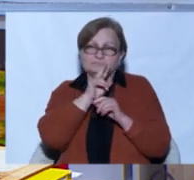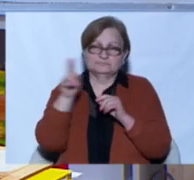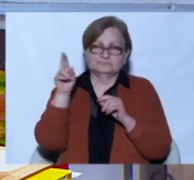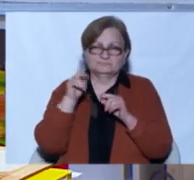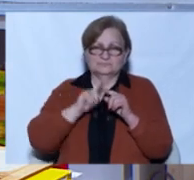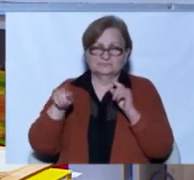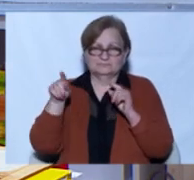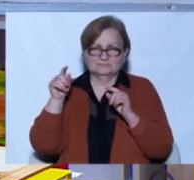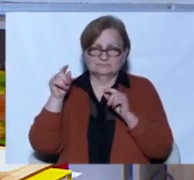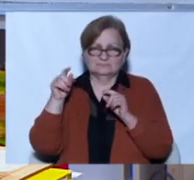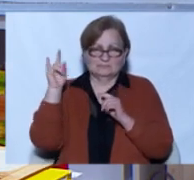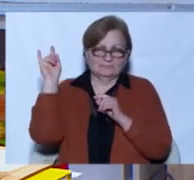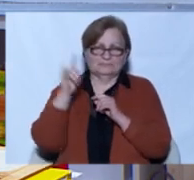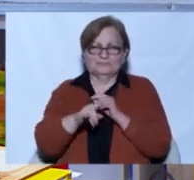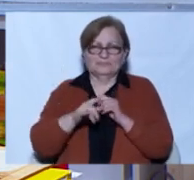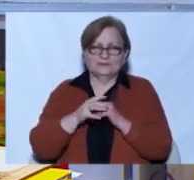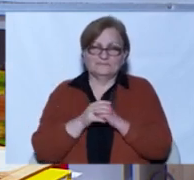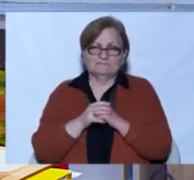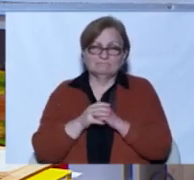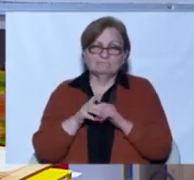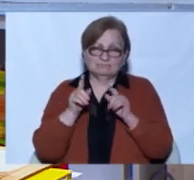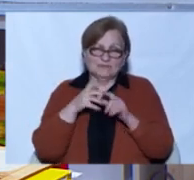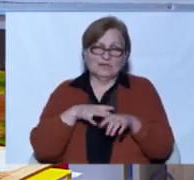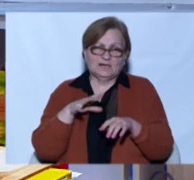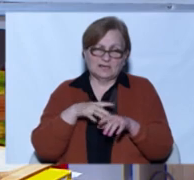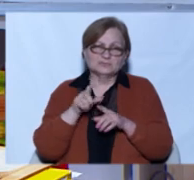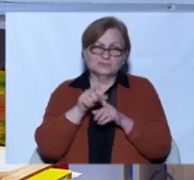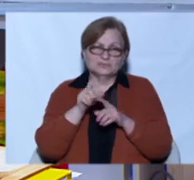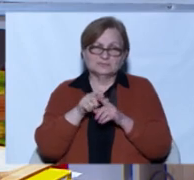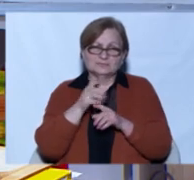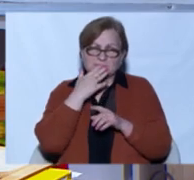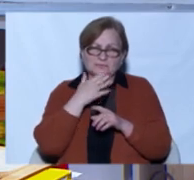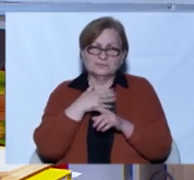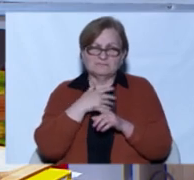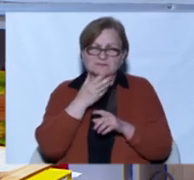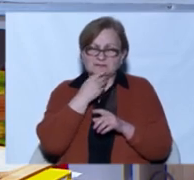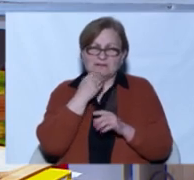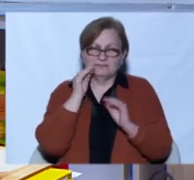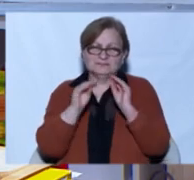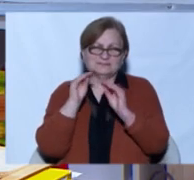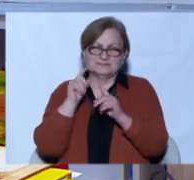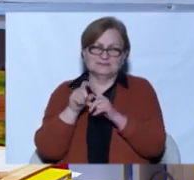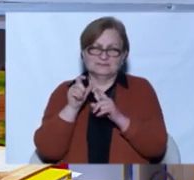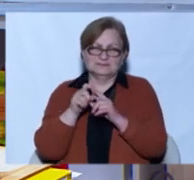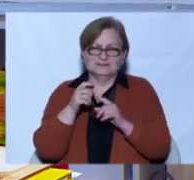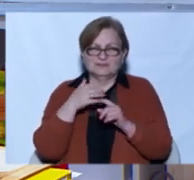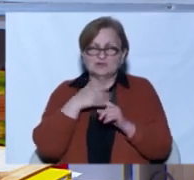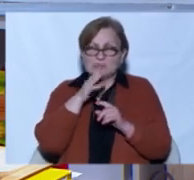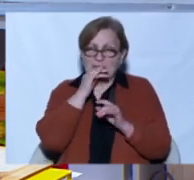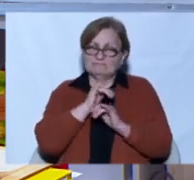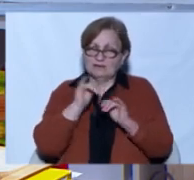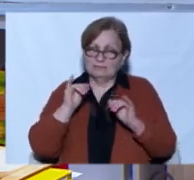დროს, ხო? ქართულ ენაში ხშირად არის ამგვარი ფრაზები და ძალიან ალამაზებს ამ ფრაზების ცოდნა ჩვენს